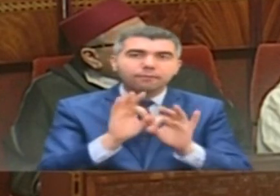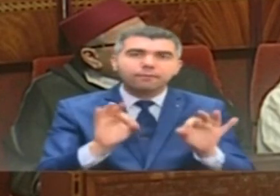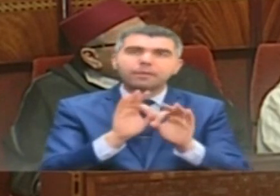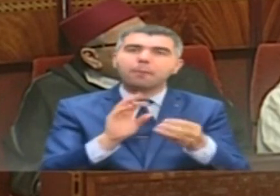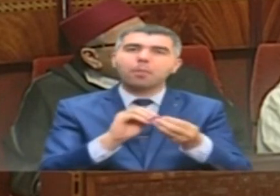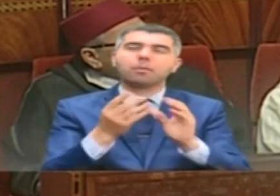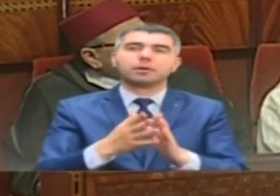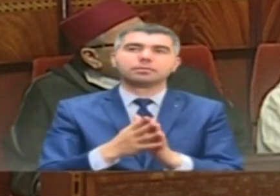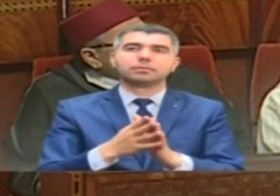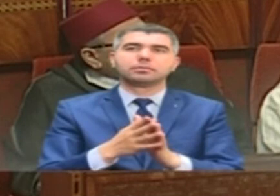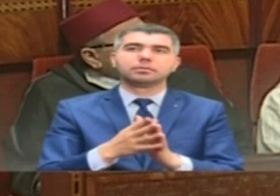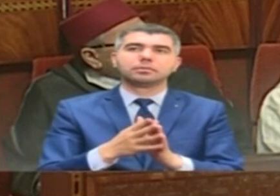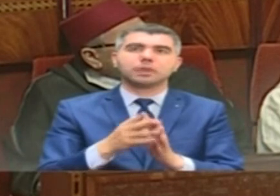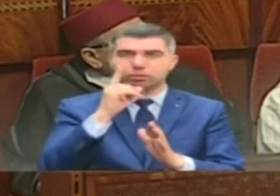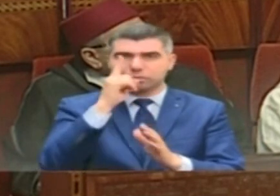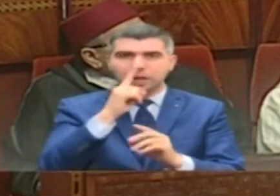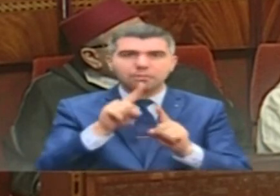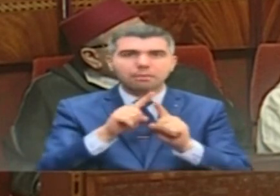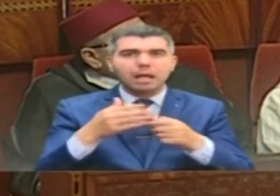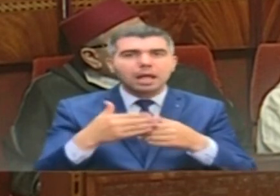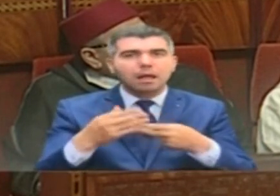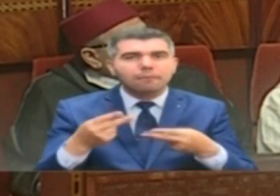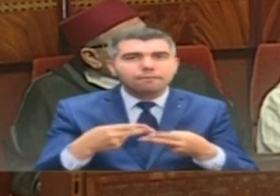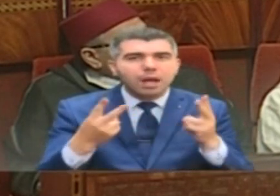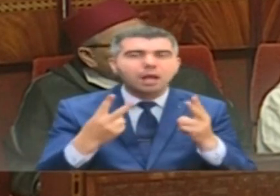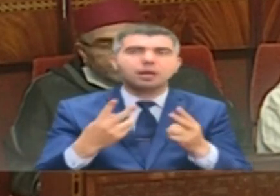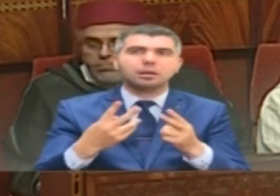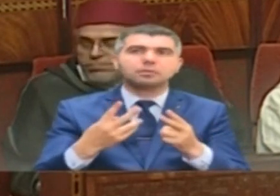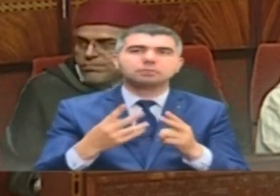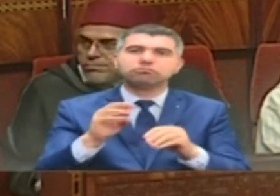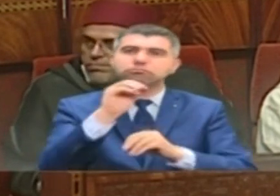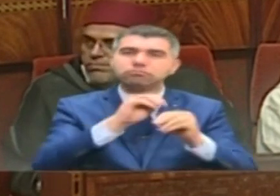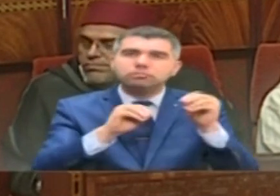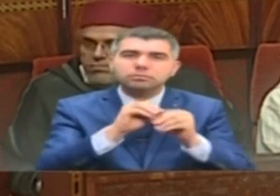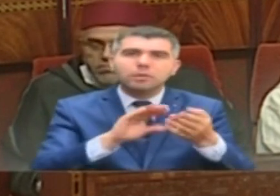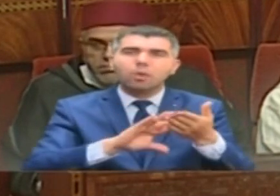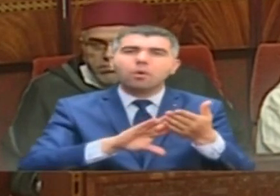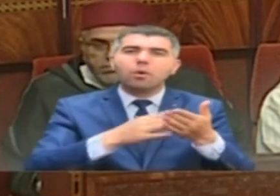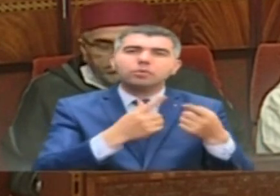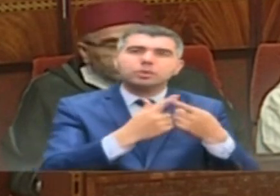العملية ديال طلبات العروض والبناء ديال المركب.